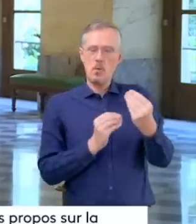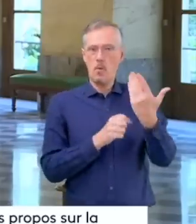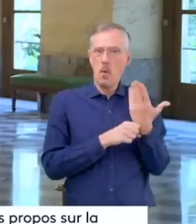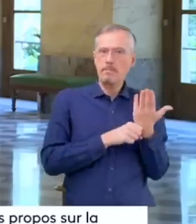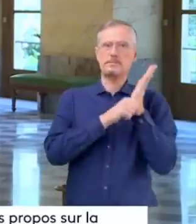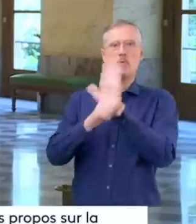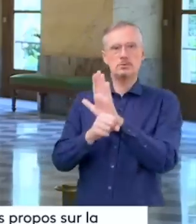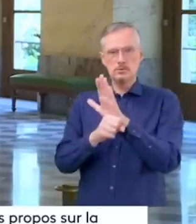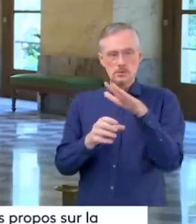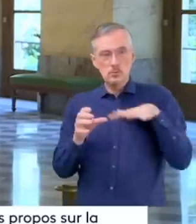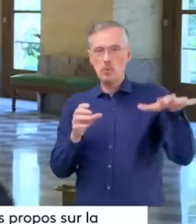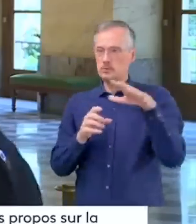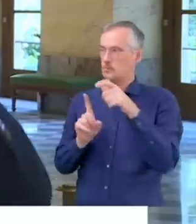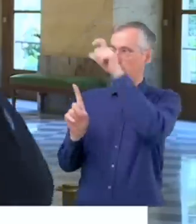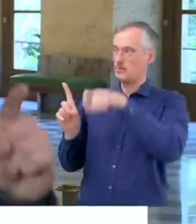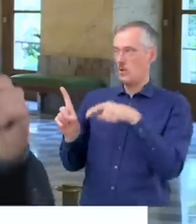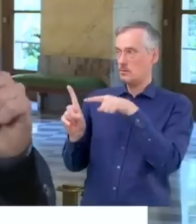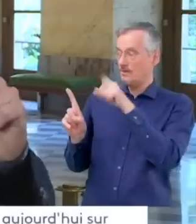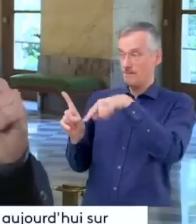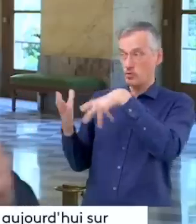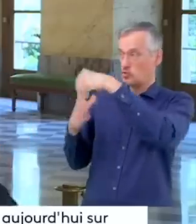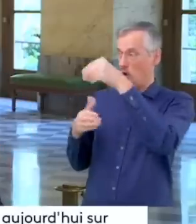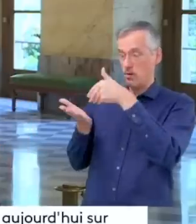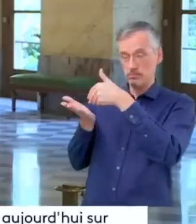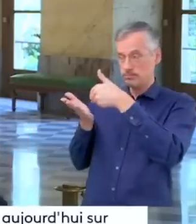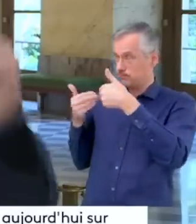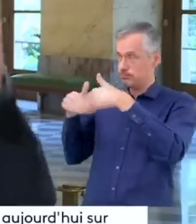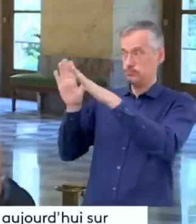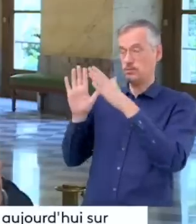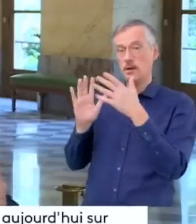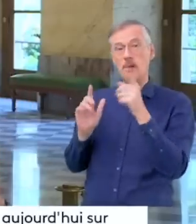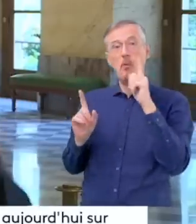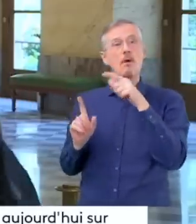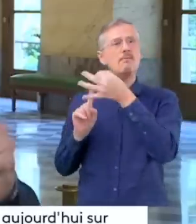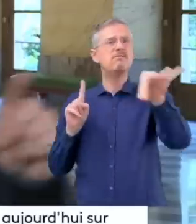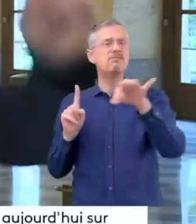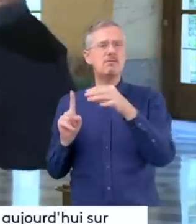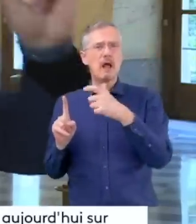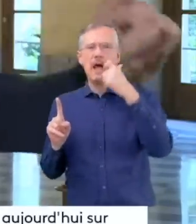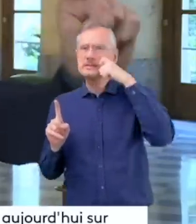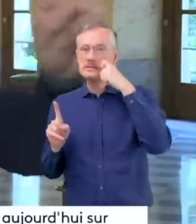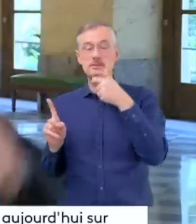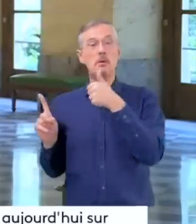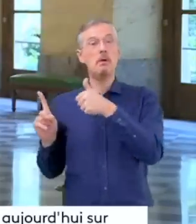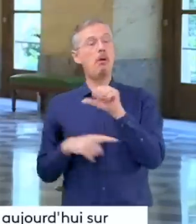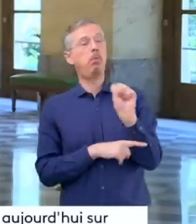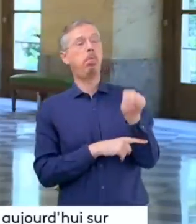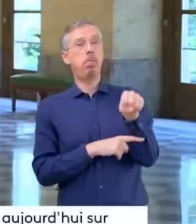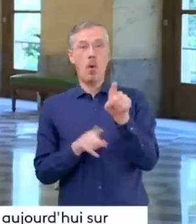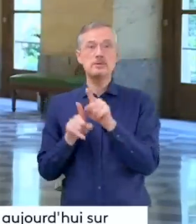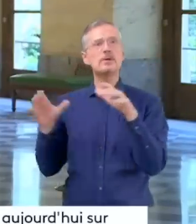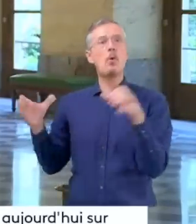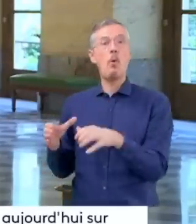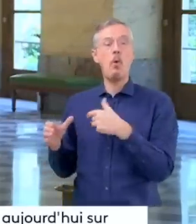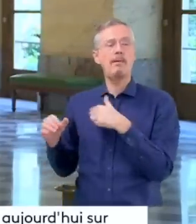les représentants du peuple français disent à un député qu'il doit aller dehors parce qu'il a tenu des propos racistes, la moindre des choses, c'est de l'écouter et que son groupe le mette dehors. Vous parlez